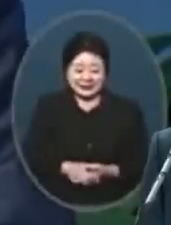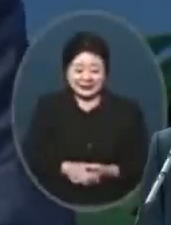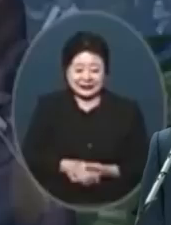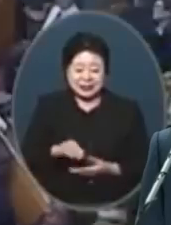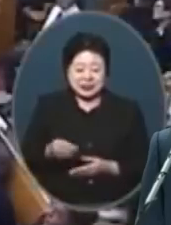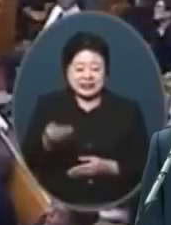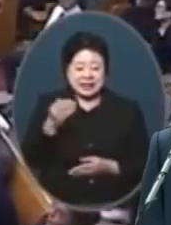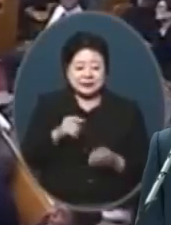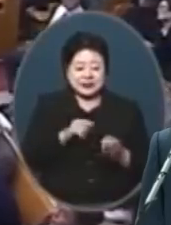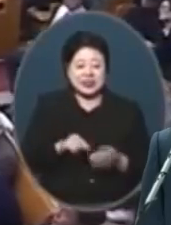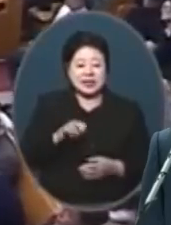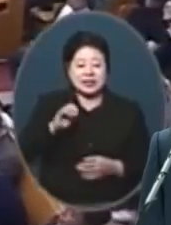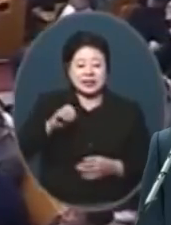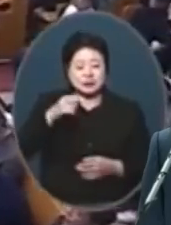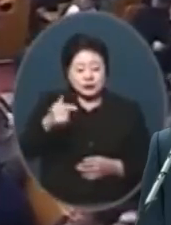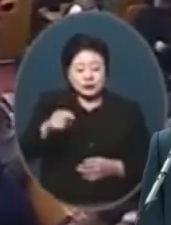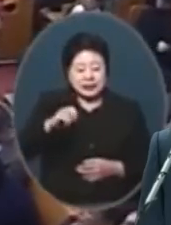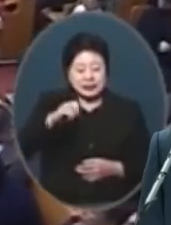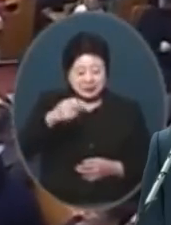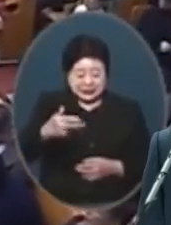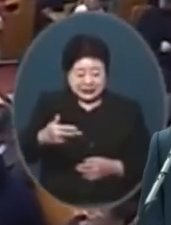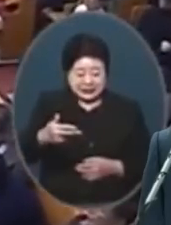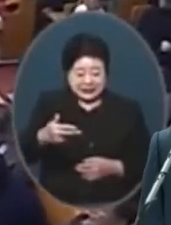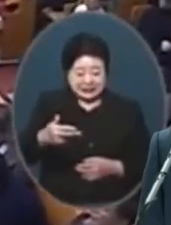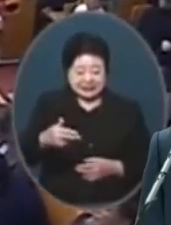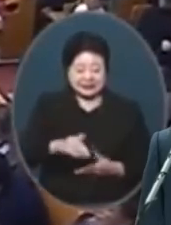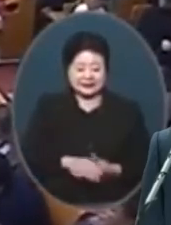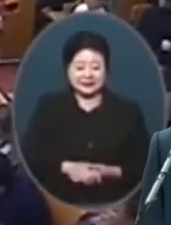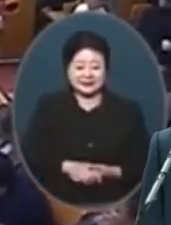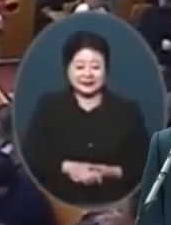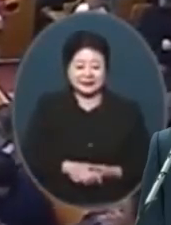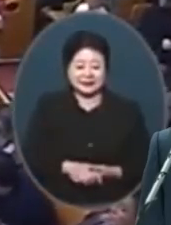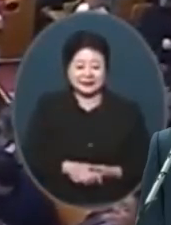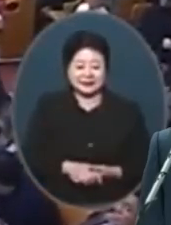사무엘상 17장 46절 47절에